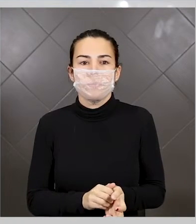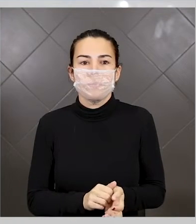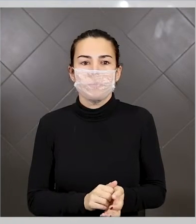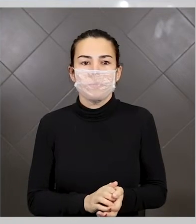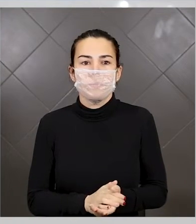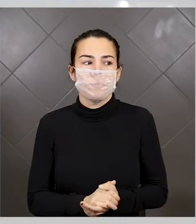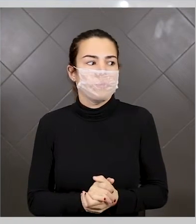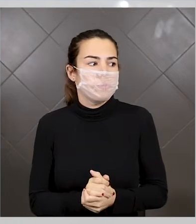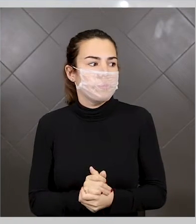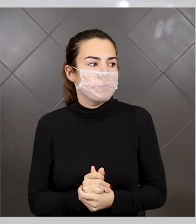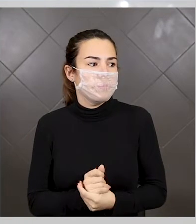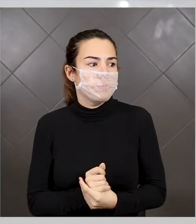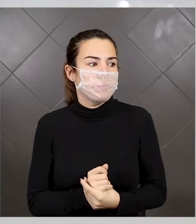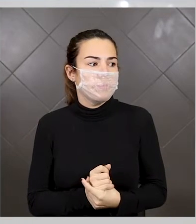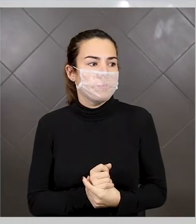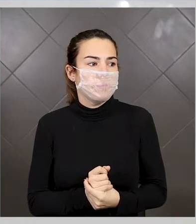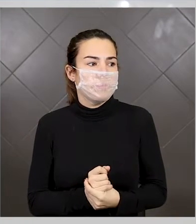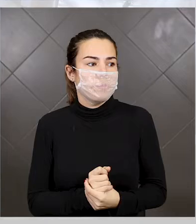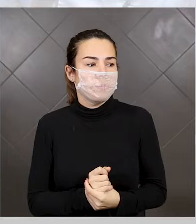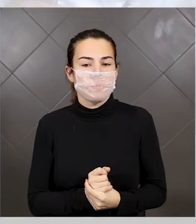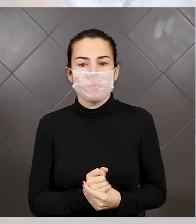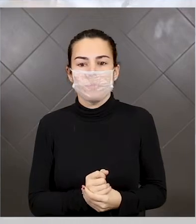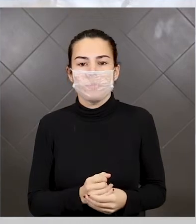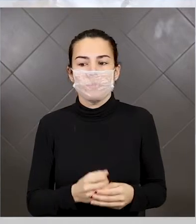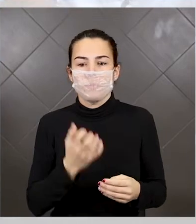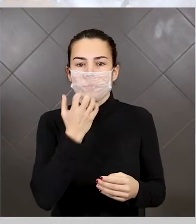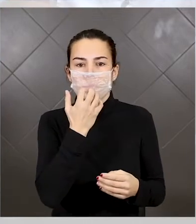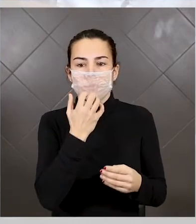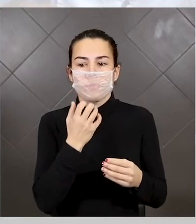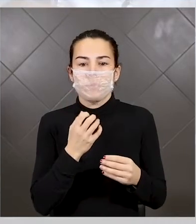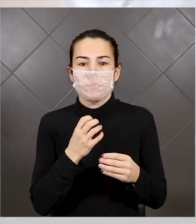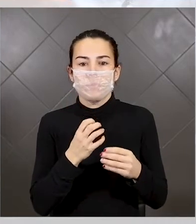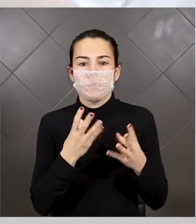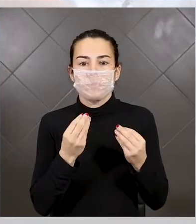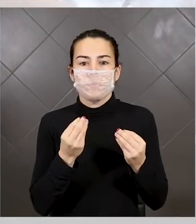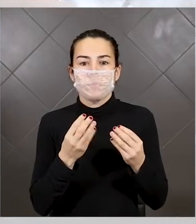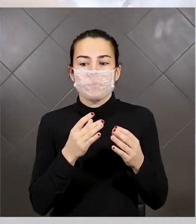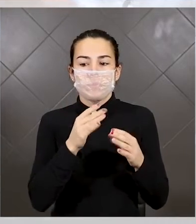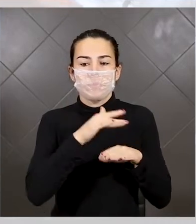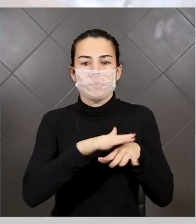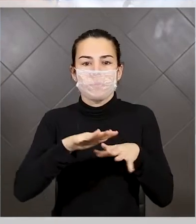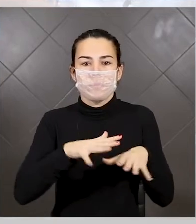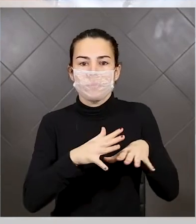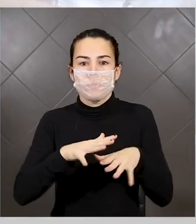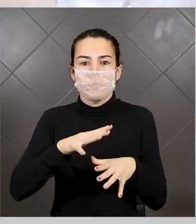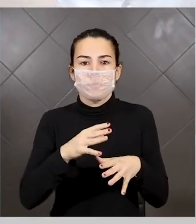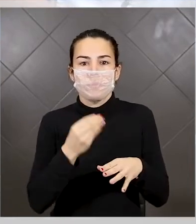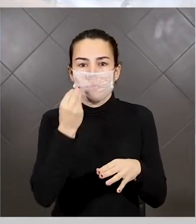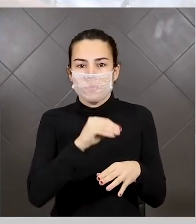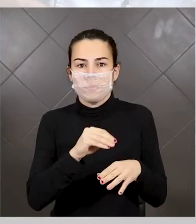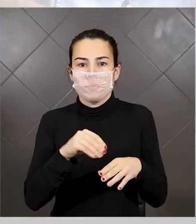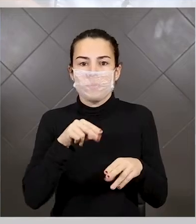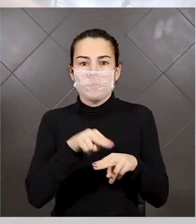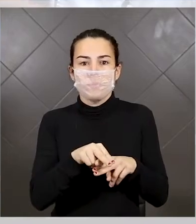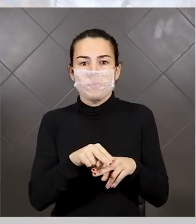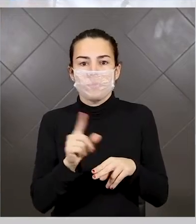bé, però si ens ha quedat a la textura idònia, perfecta, sí que és un problema perquè tot